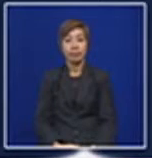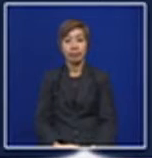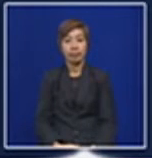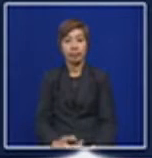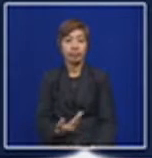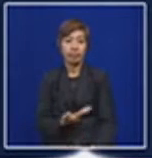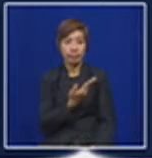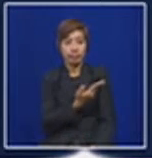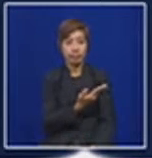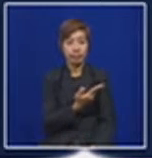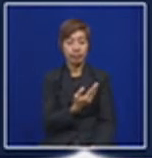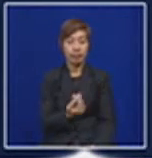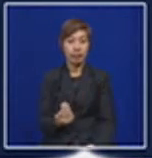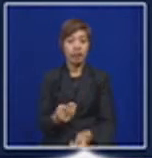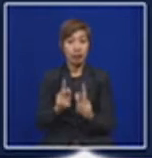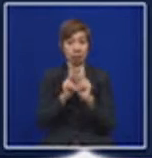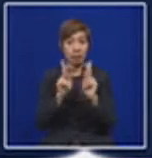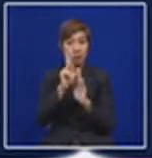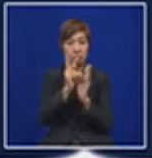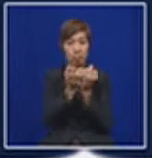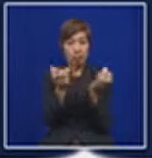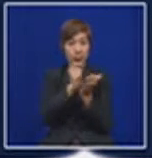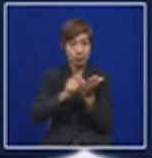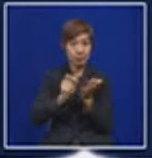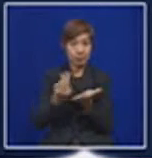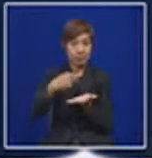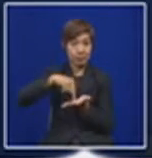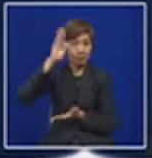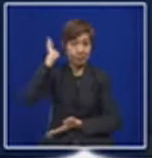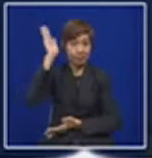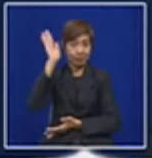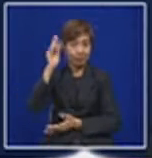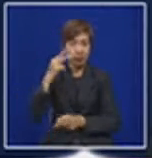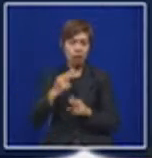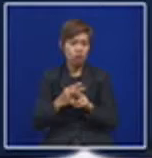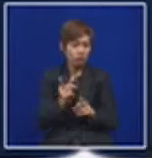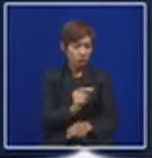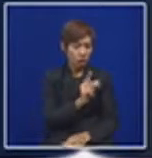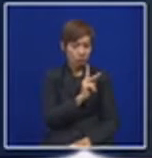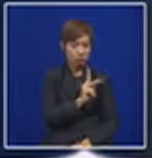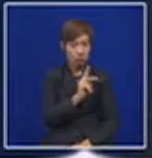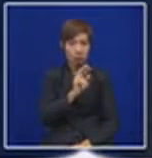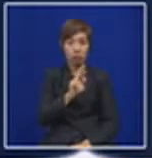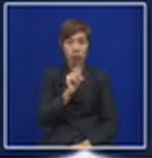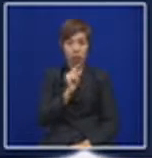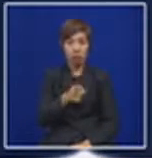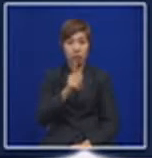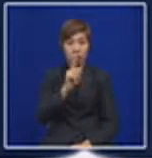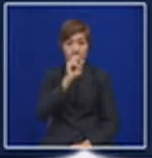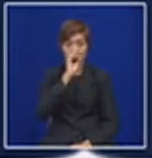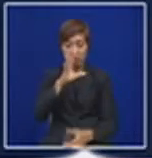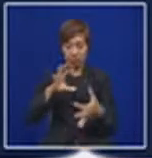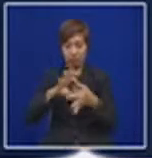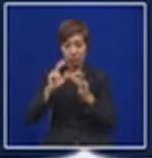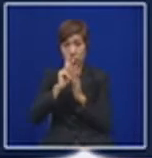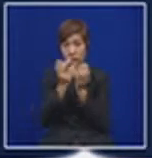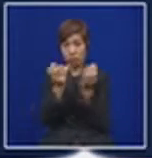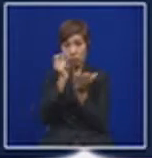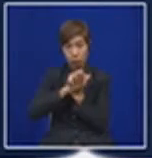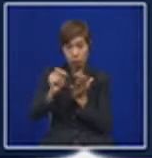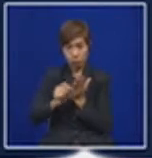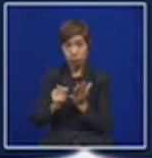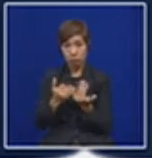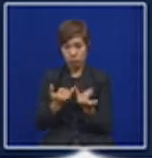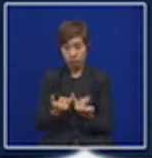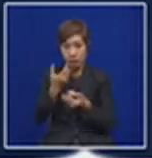นายอุดมรัตน์อมฤทธิ์โฆษกกรรมการร่างรัฐธรรมนูญหรือกรท.กล่าวถึงความคืบหน้าการร่างรัฐธรรมนูญว่าขณะนี้กำลังท